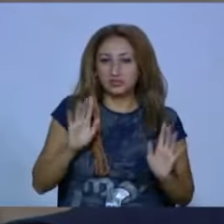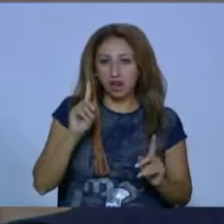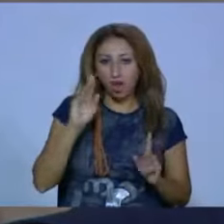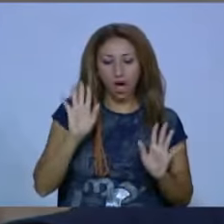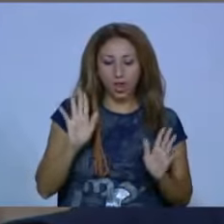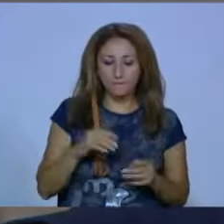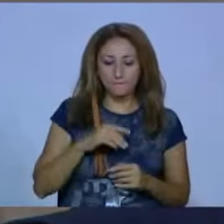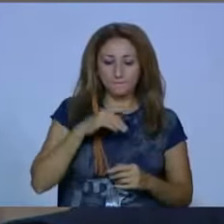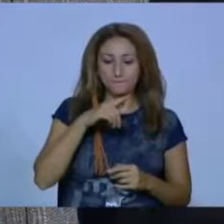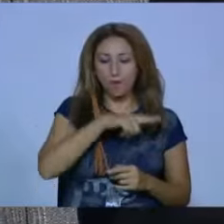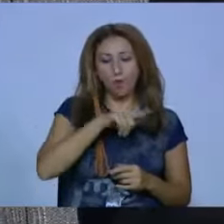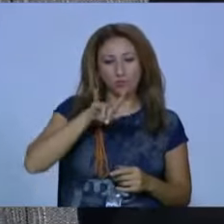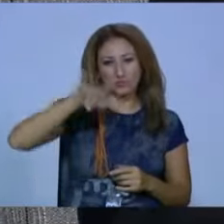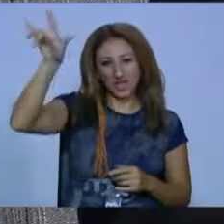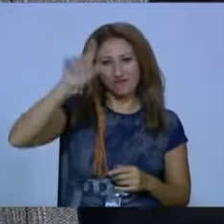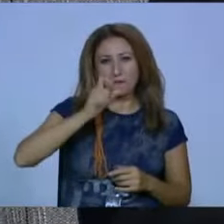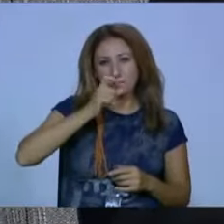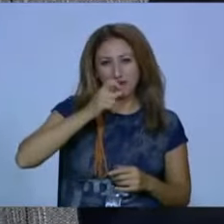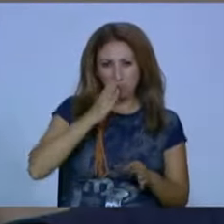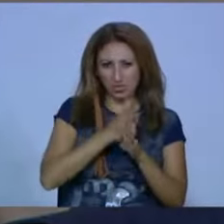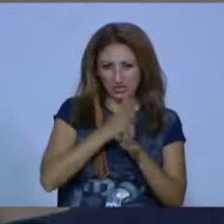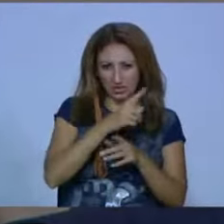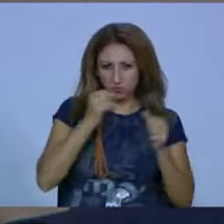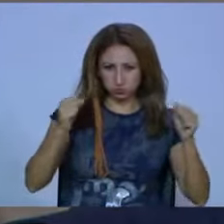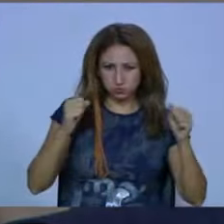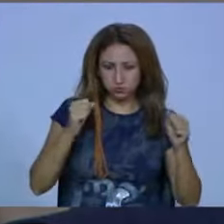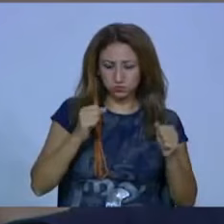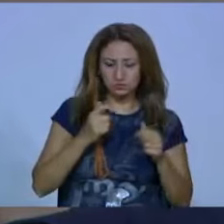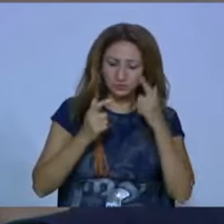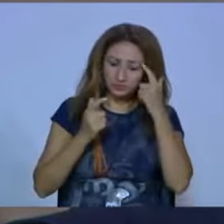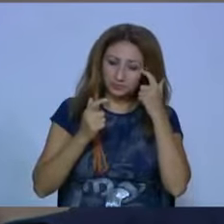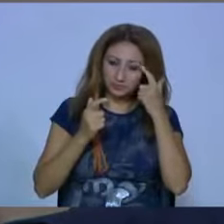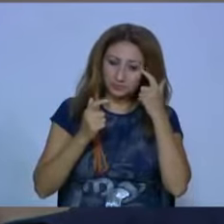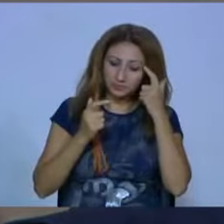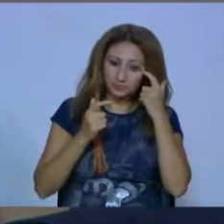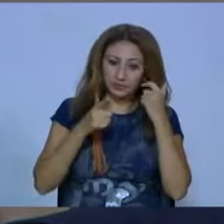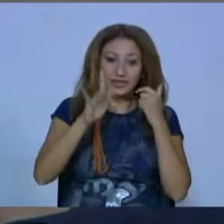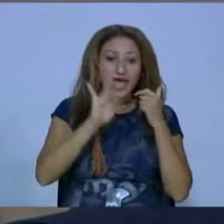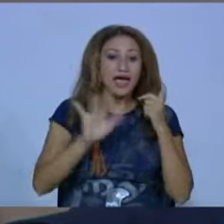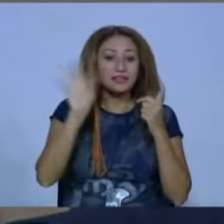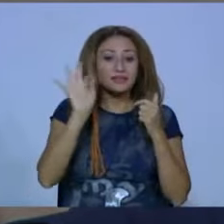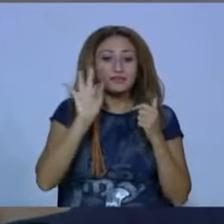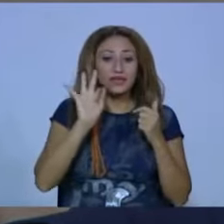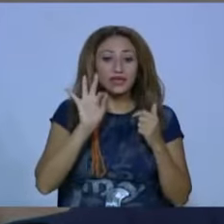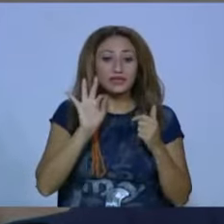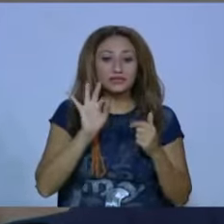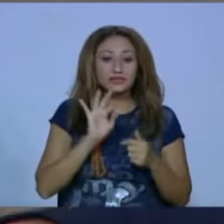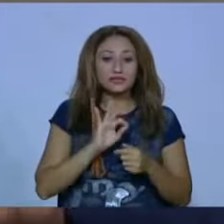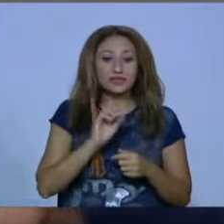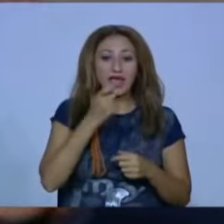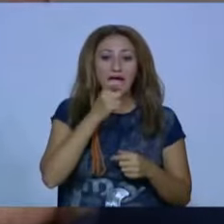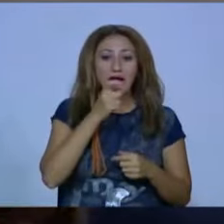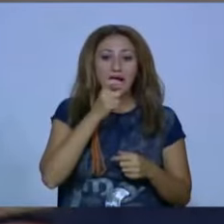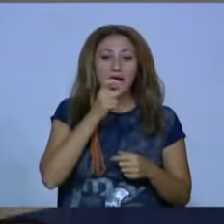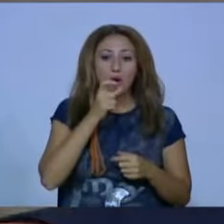اتصل بيا قال لي انت قاعد فين؟ قلت له انا عادي انا قاعد في كافيه كده